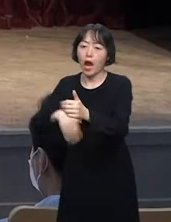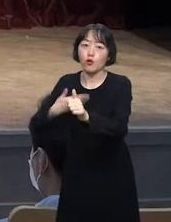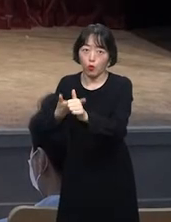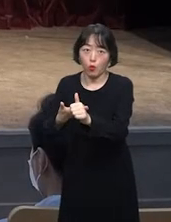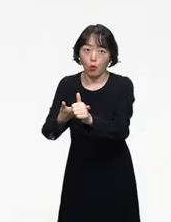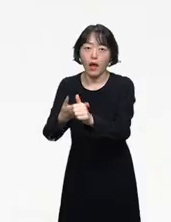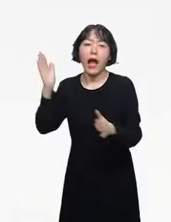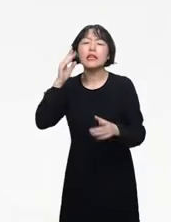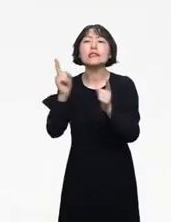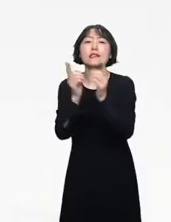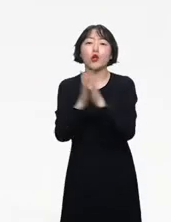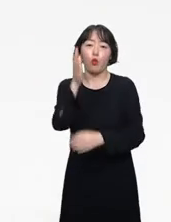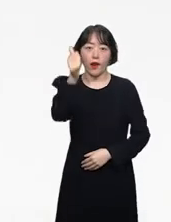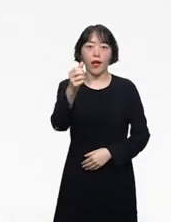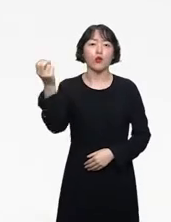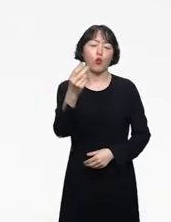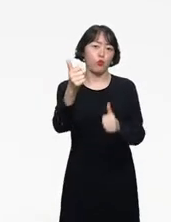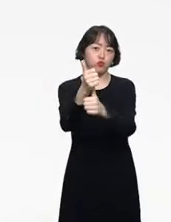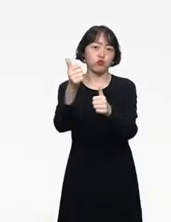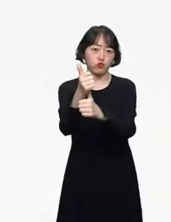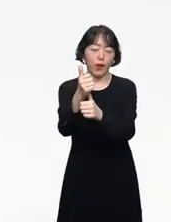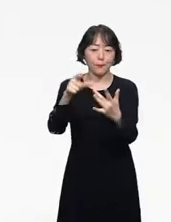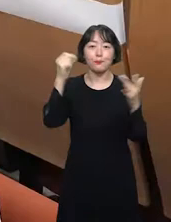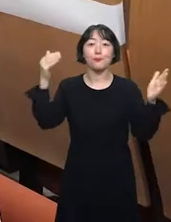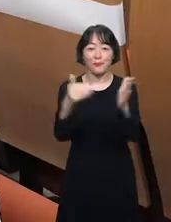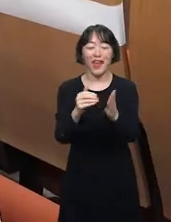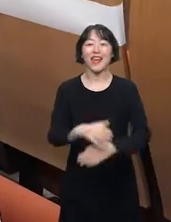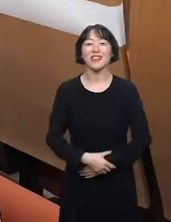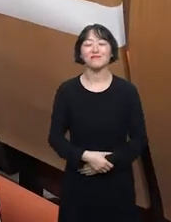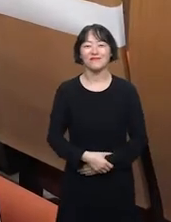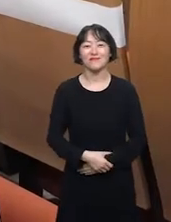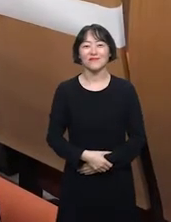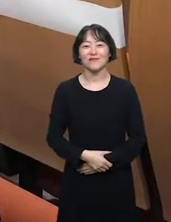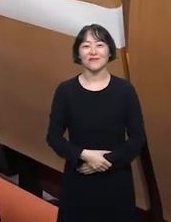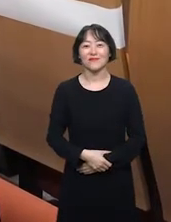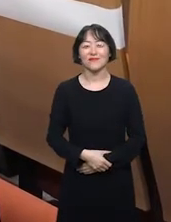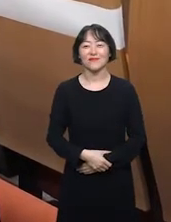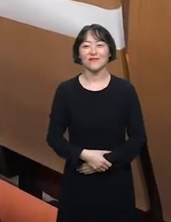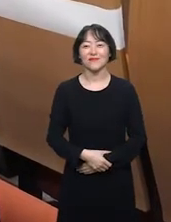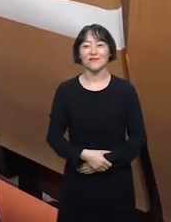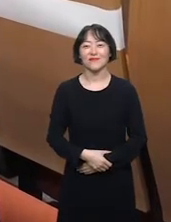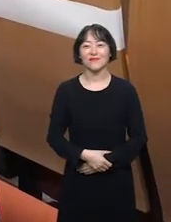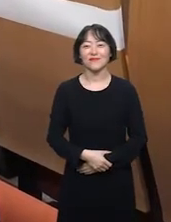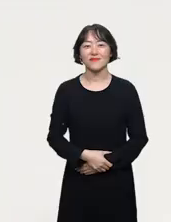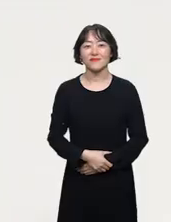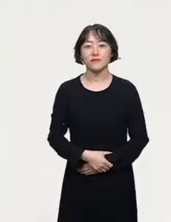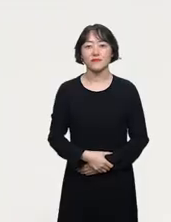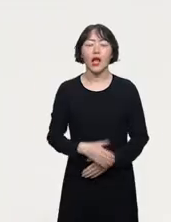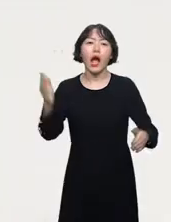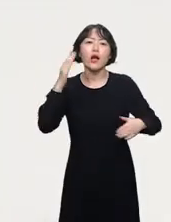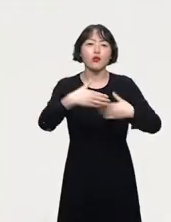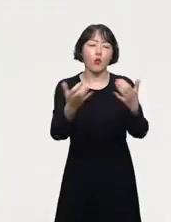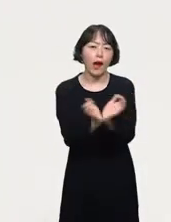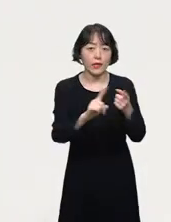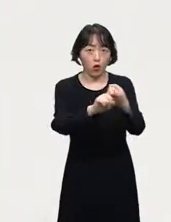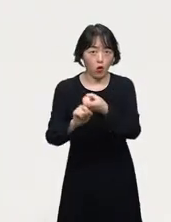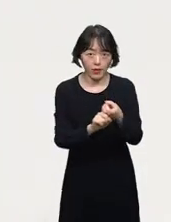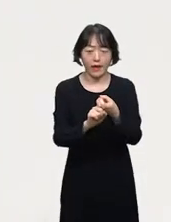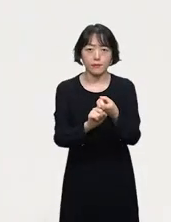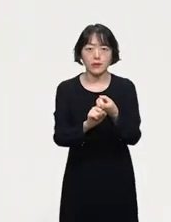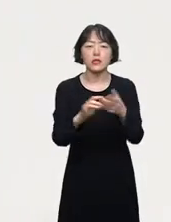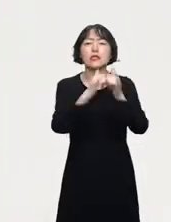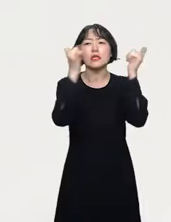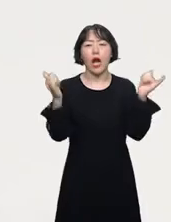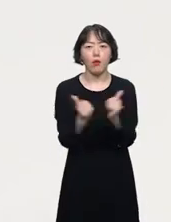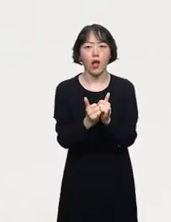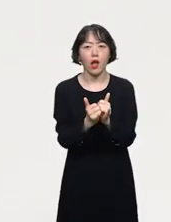회장과 부회장을 선출하는 시간을 가졌습니다. 학생 동아리 연합회는 인문사회, 문화예술,